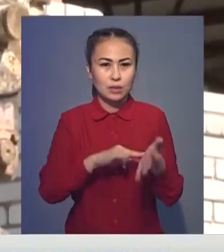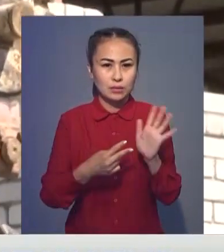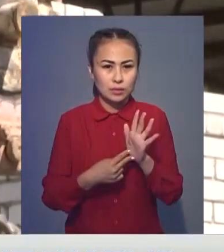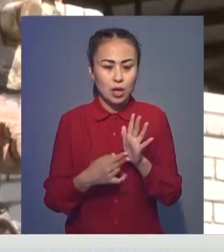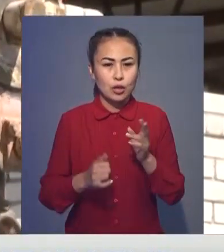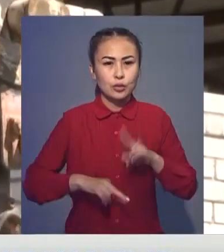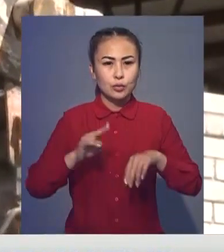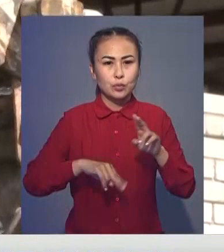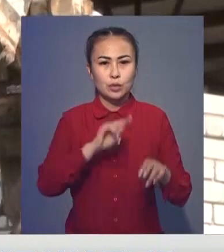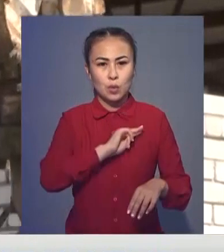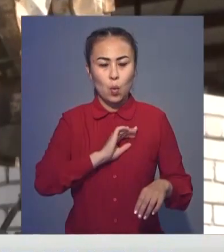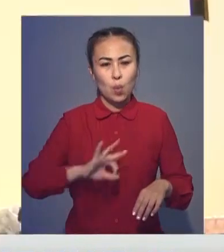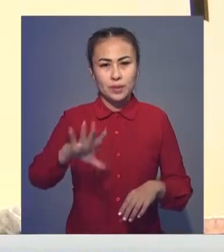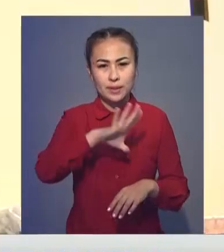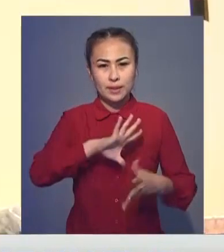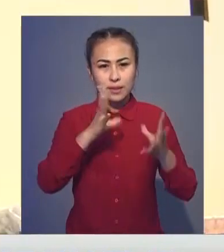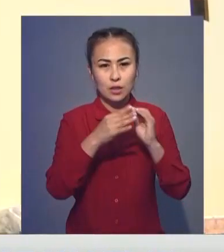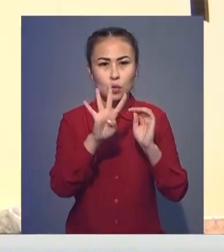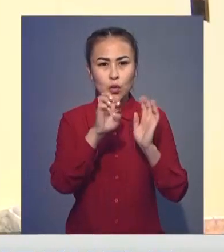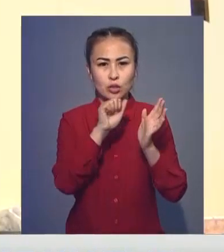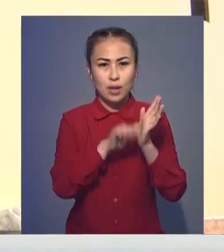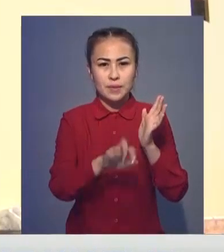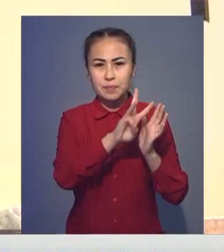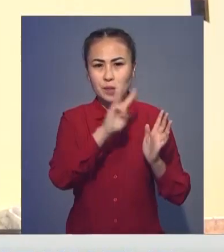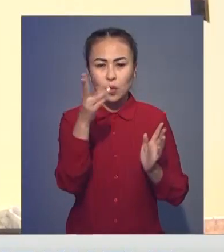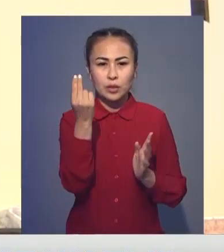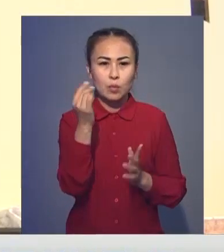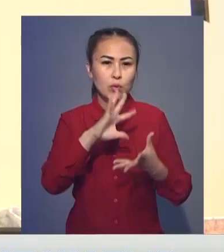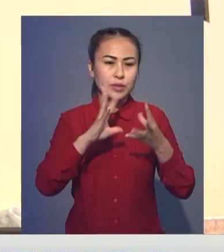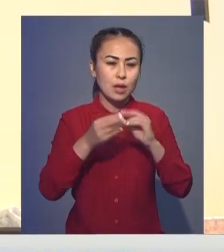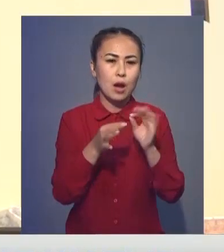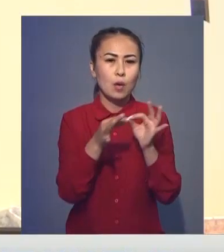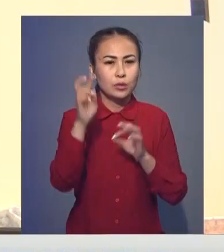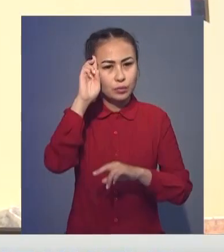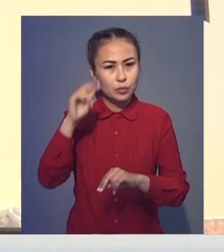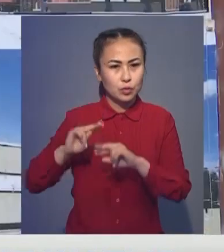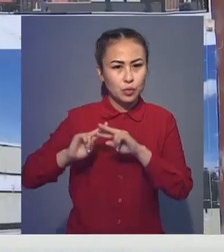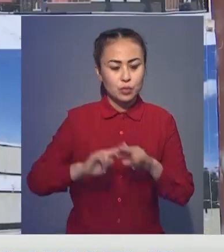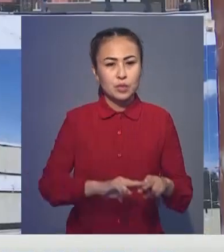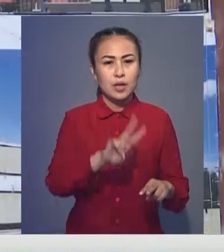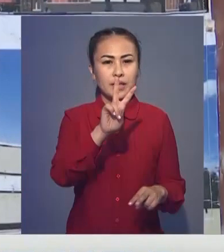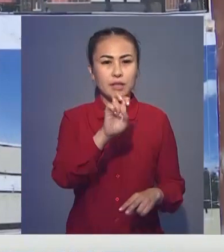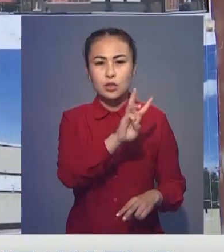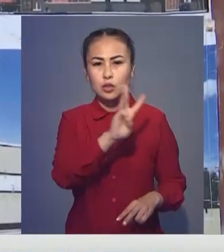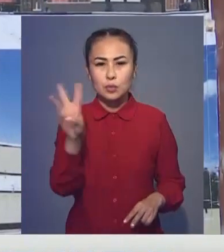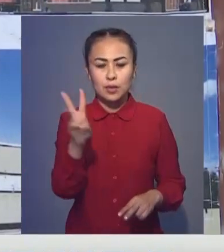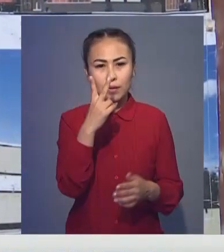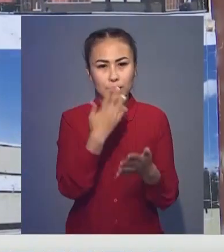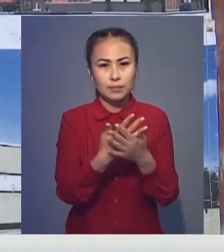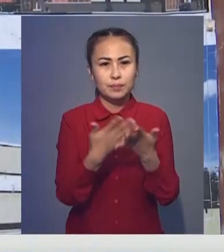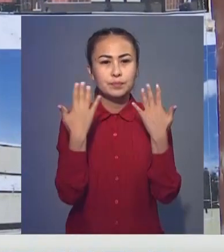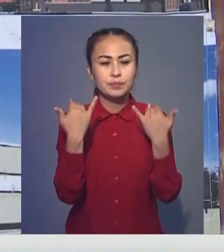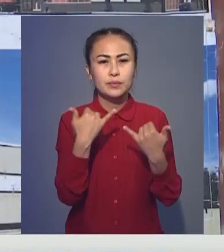жоспарланып отыр. Құрылыс жұмыстарына облыстық қазынадан 460 миллион теңге бөлінсе, аудандық бюджеттен қосымша 200